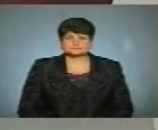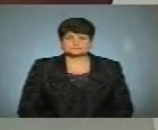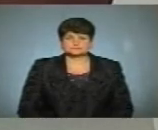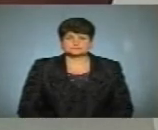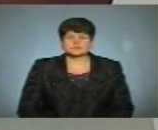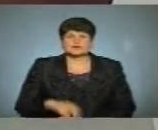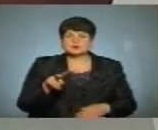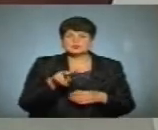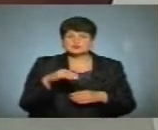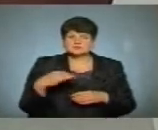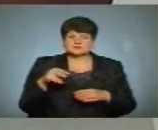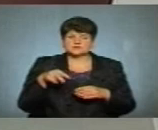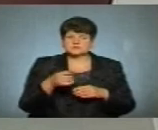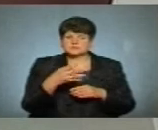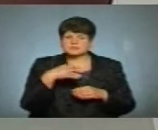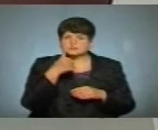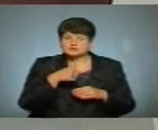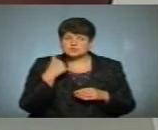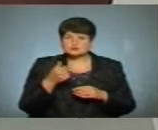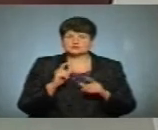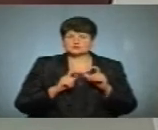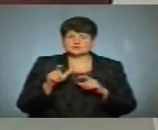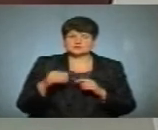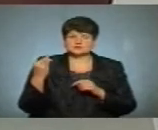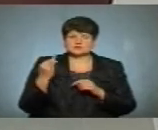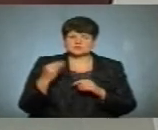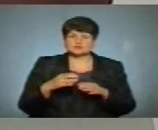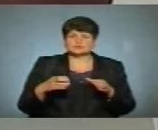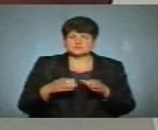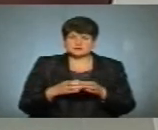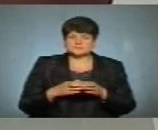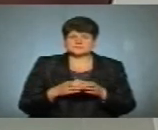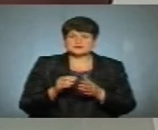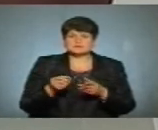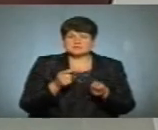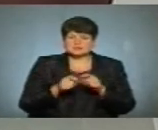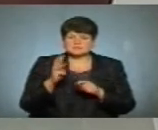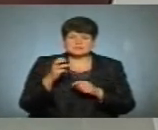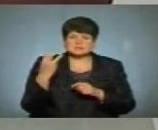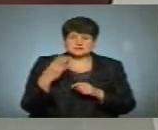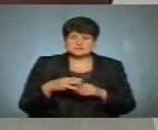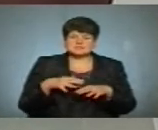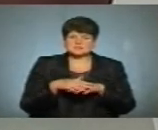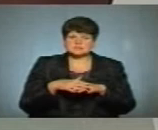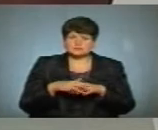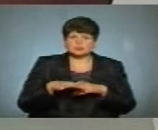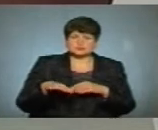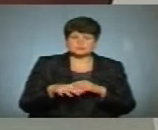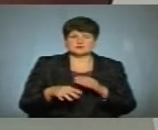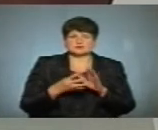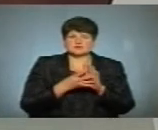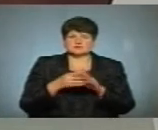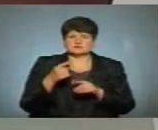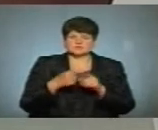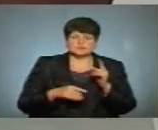З лютого 2015 року студенти історичного факультету склали 330 маскувальних сіток площею понад